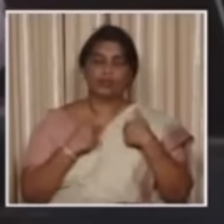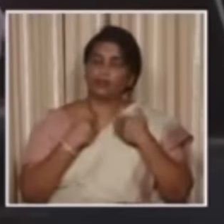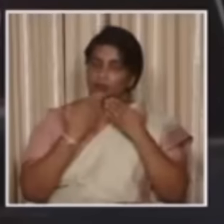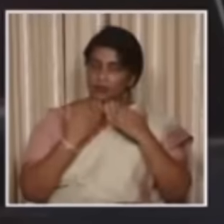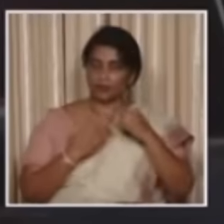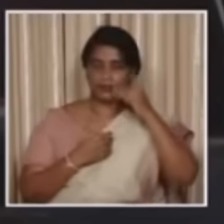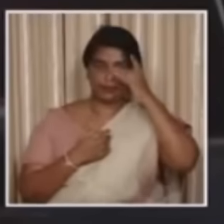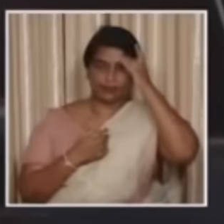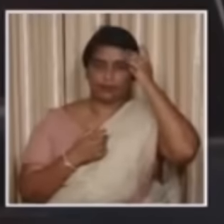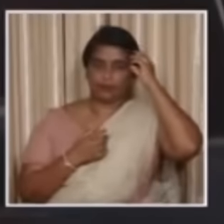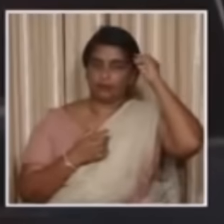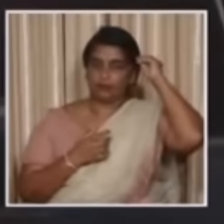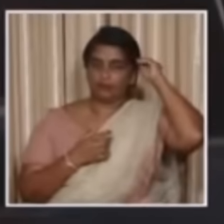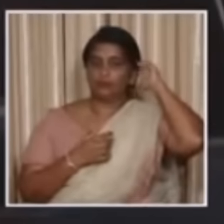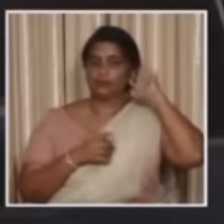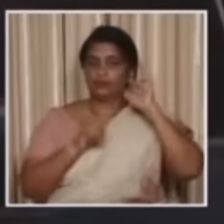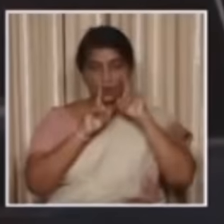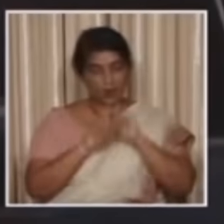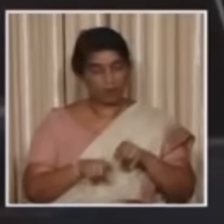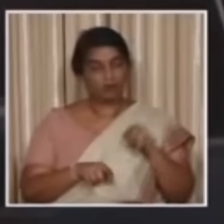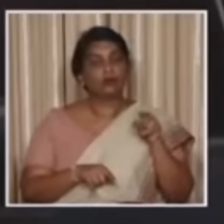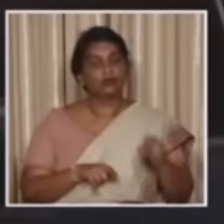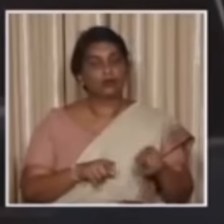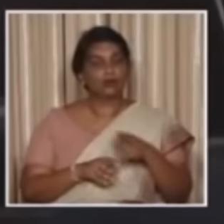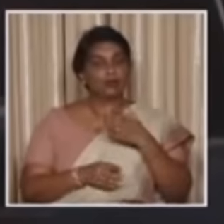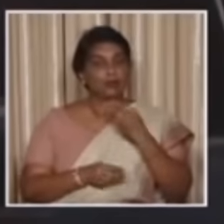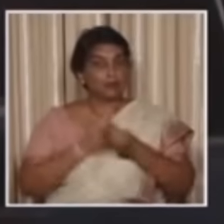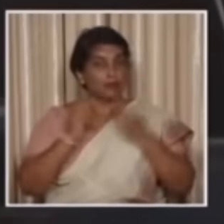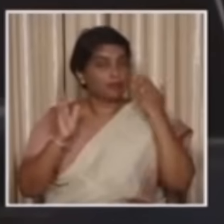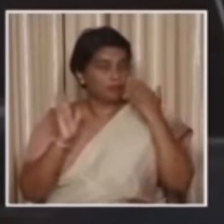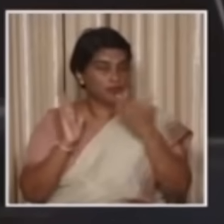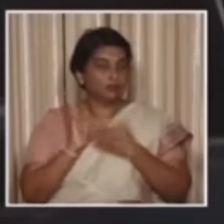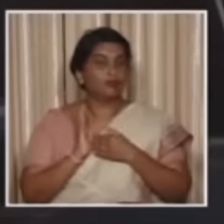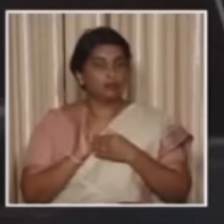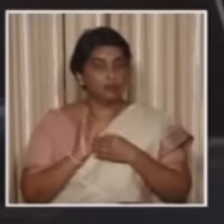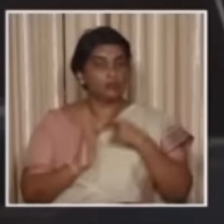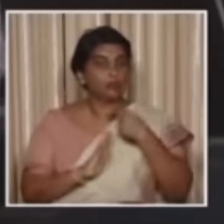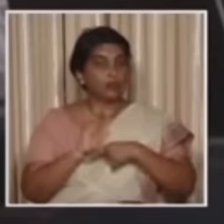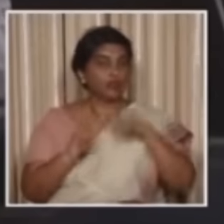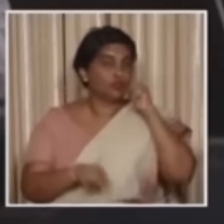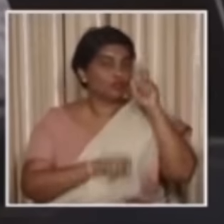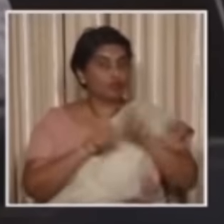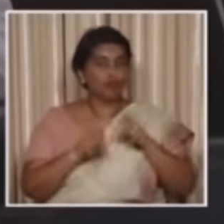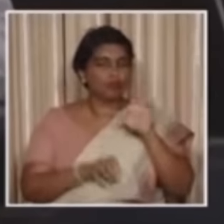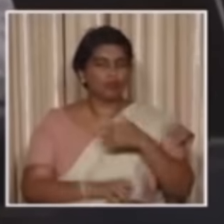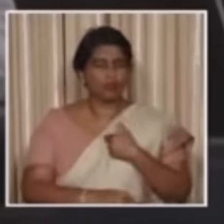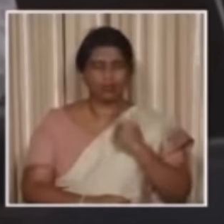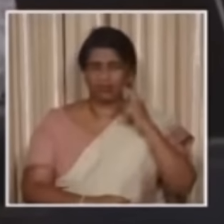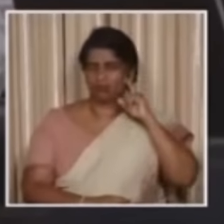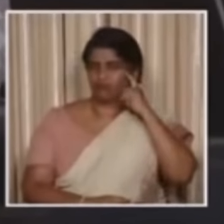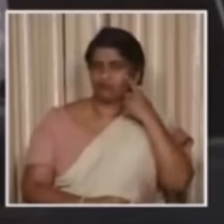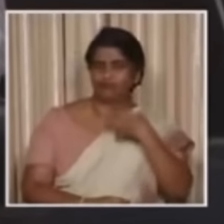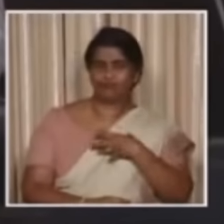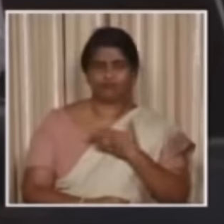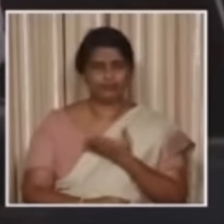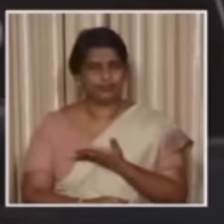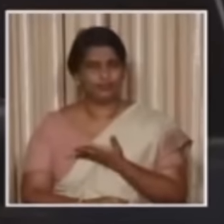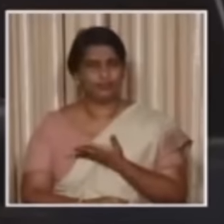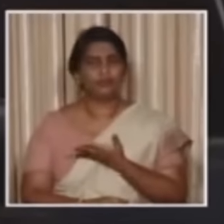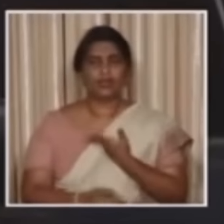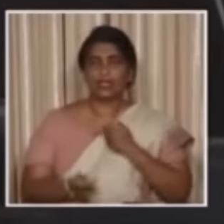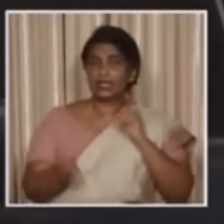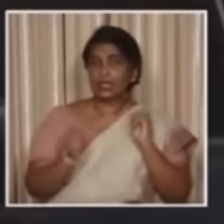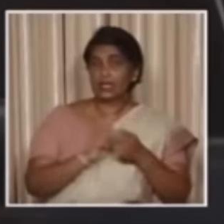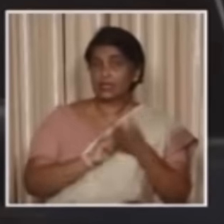वेनु एवगेम तमाई मे माफियाव पिलिबंदव मेरटे जनतावीन इताम कनस्सल्लेन मोकद क्रिकेट